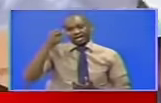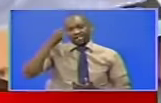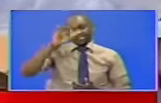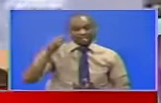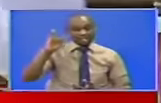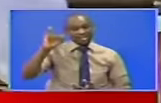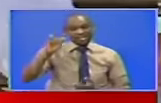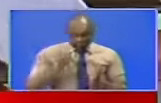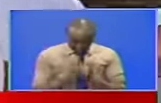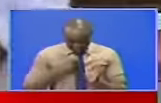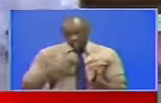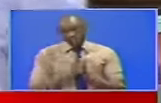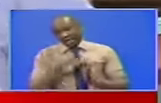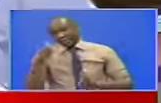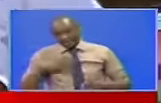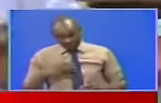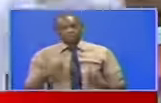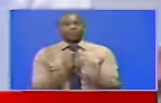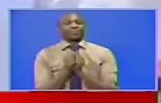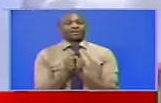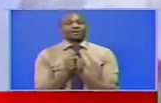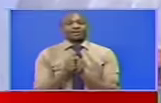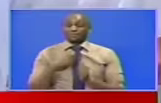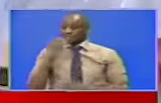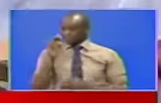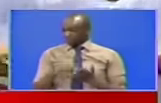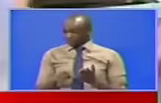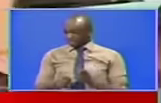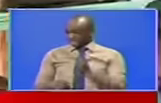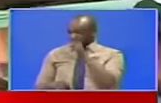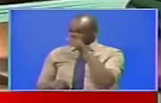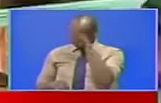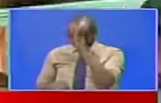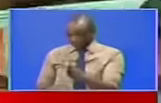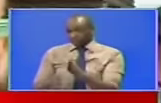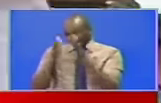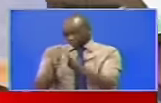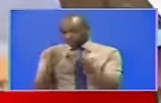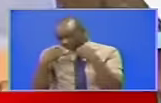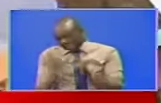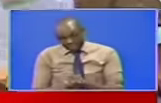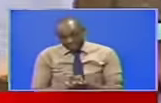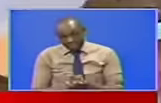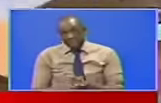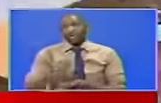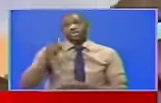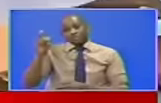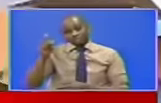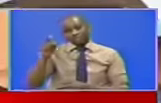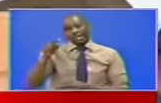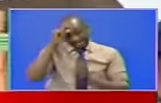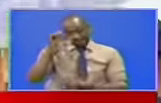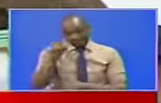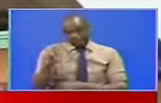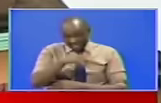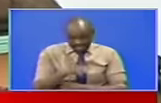na mtu Mwereria tulikuwa pamoja na ninaona yeye alijaribu. Huyo Munya alijaribu,